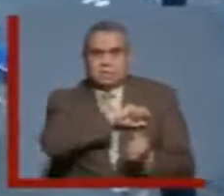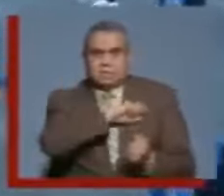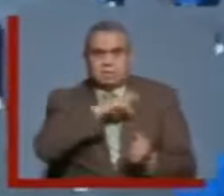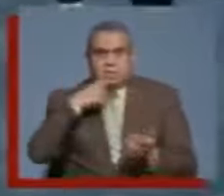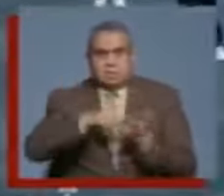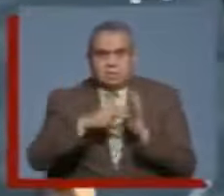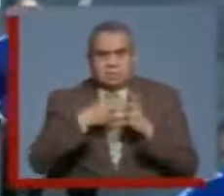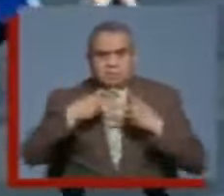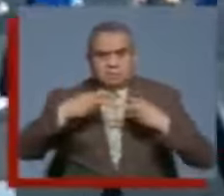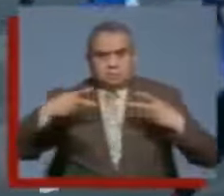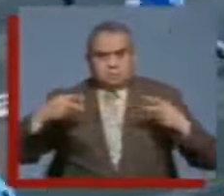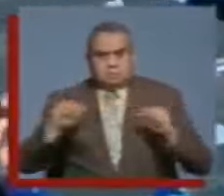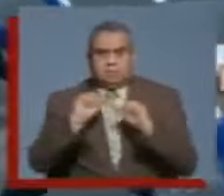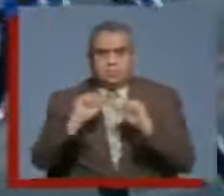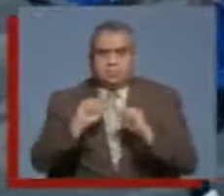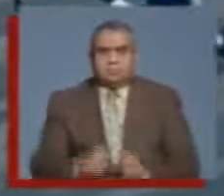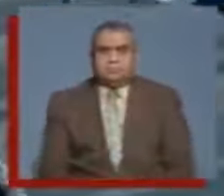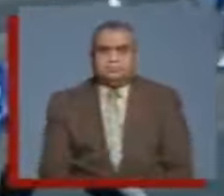جاهزيتهم.